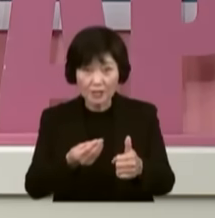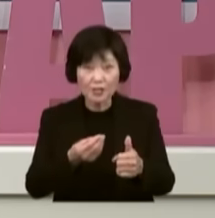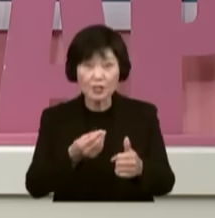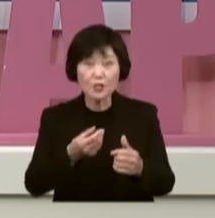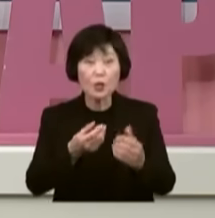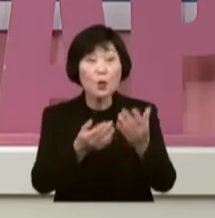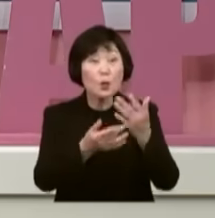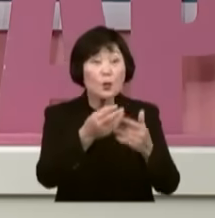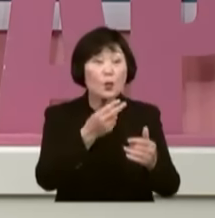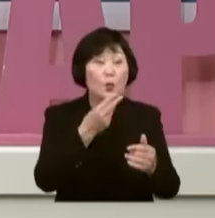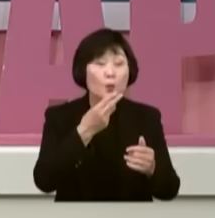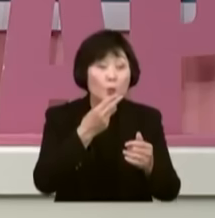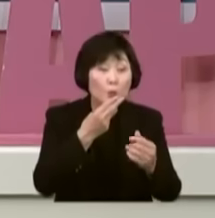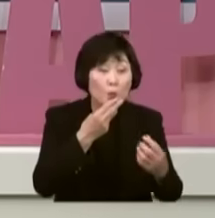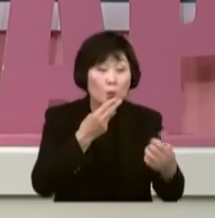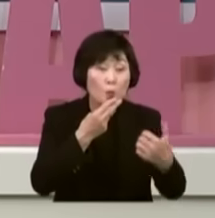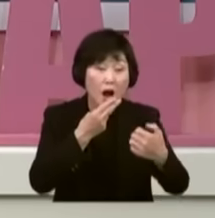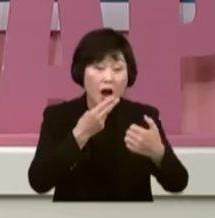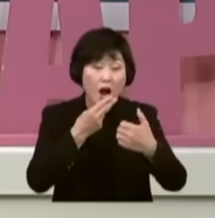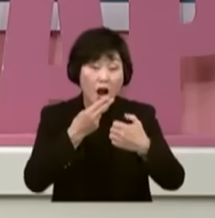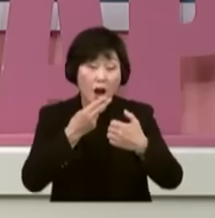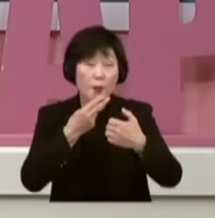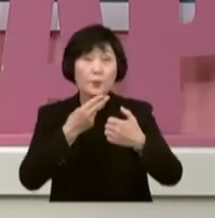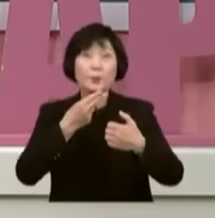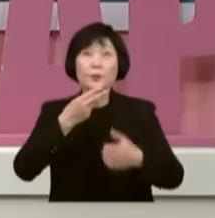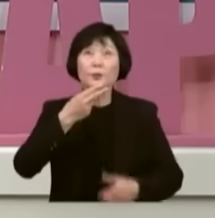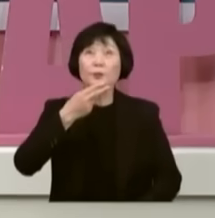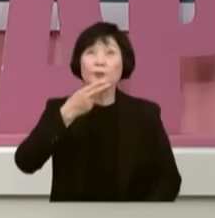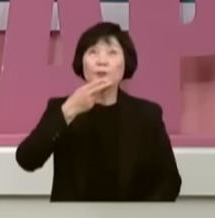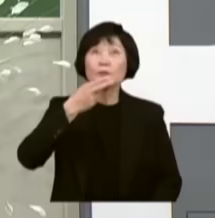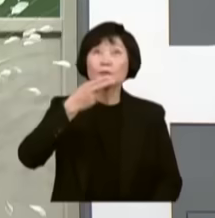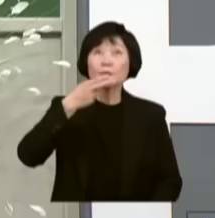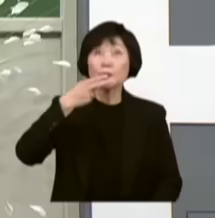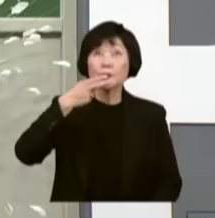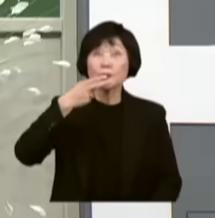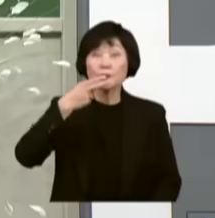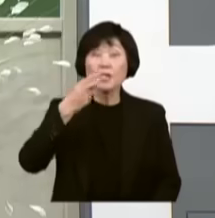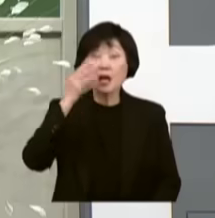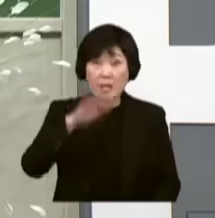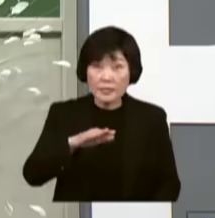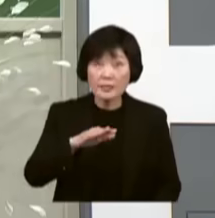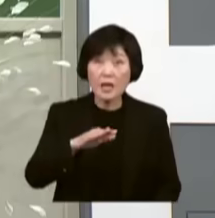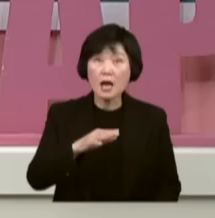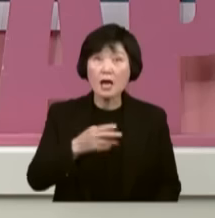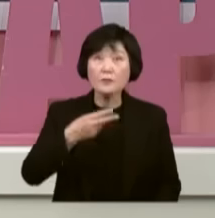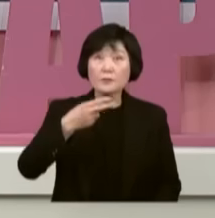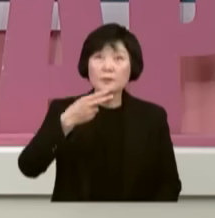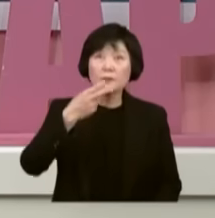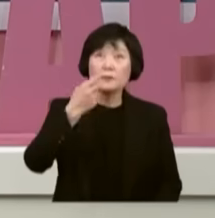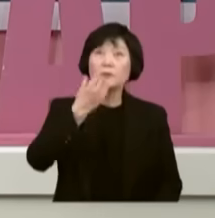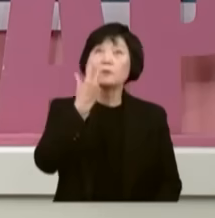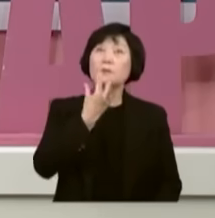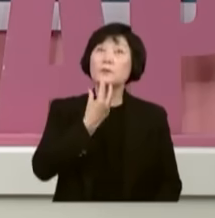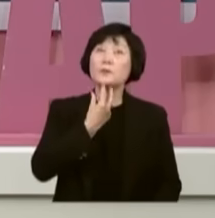그러니까 아 이게 그래서 불까지 비치고 한 모금을 쭉 빠는데 그 바늘이 이